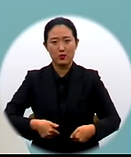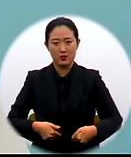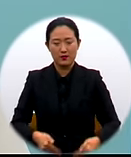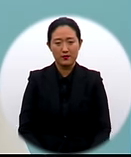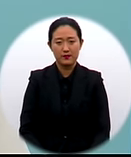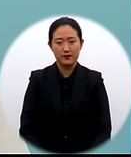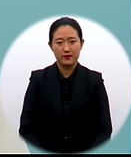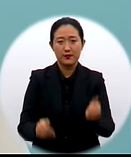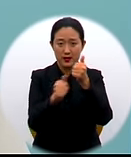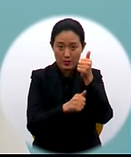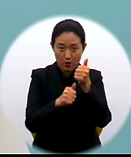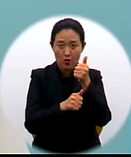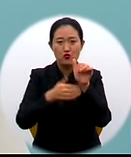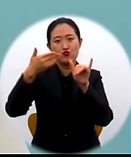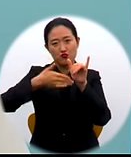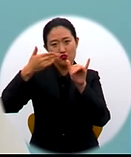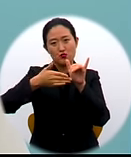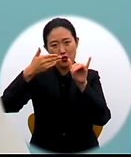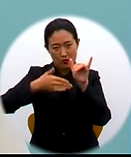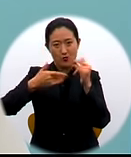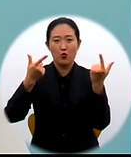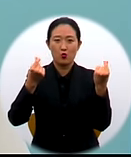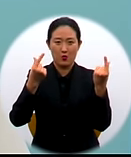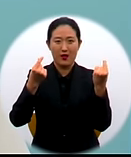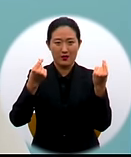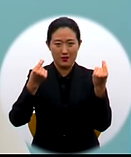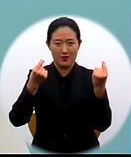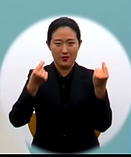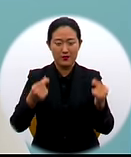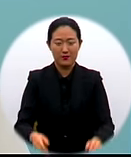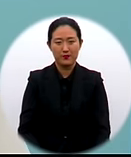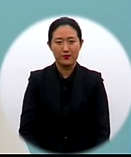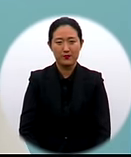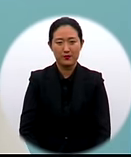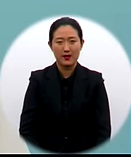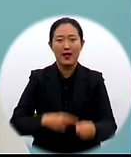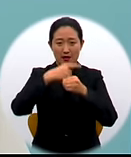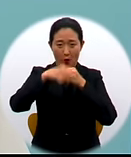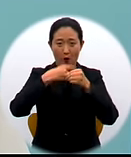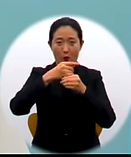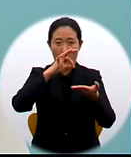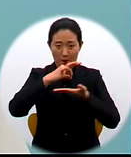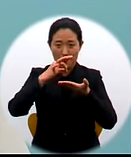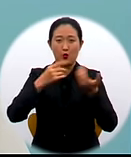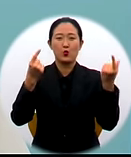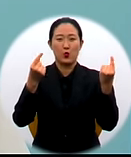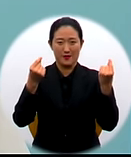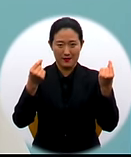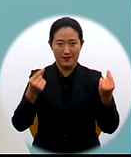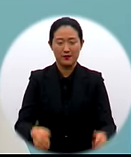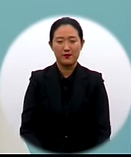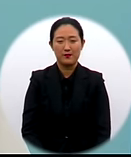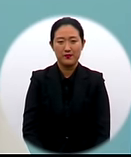합니다. 임원과 유튜버는 거의 동급, 연봉도 동급일 수 있어요. 그리고 시장의 TO도 동급일 수 있습니다. 거의